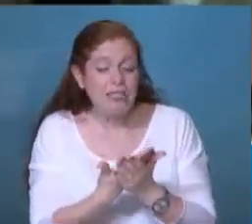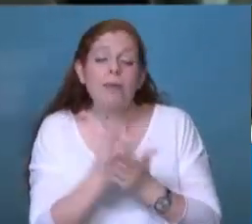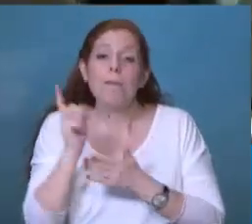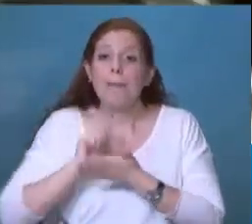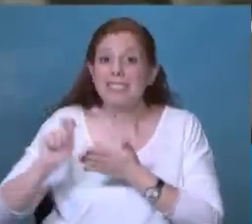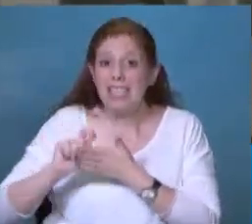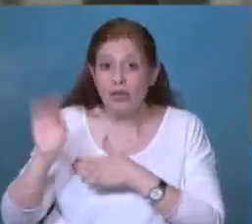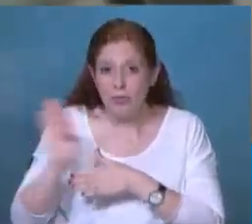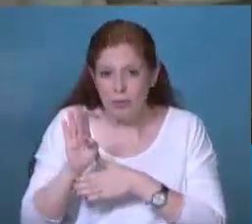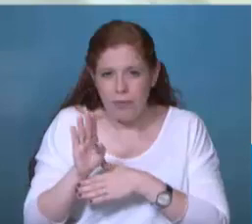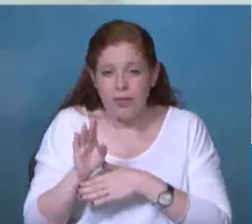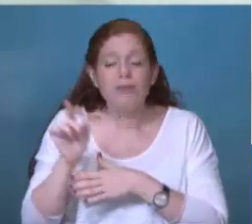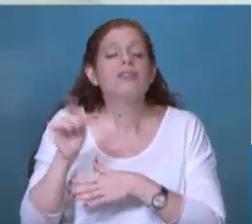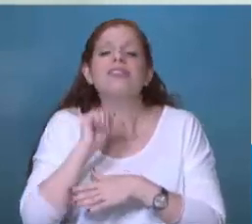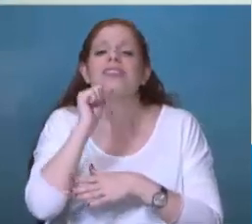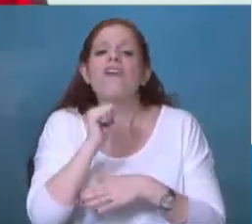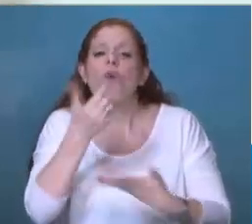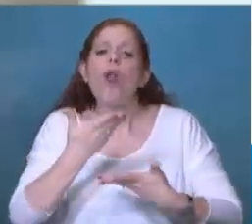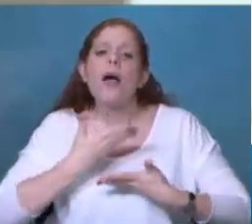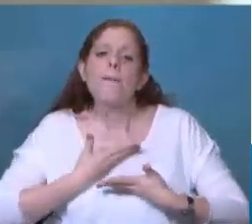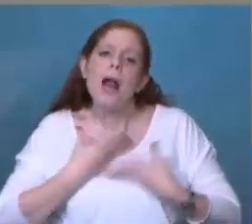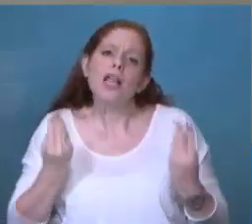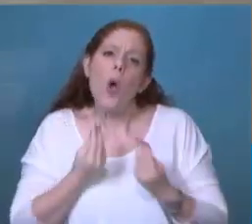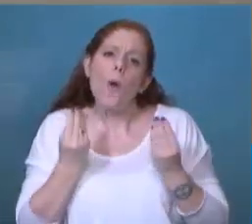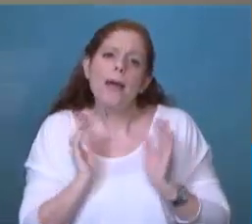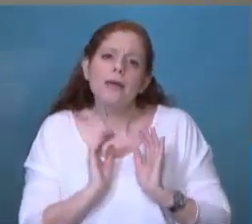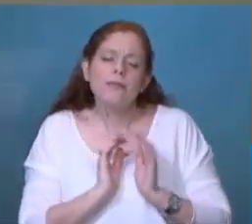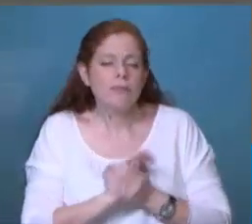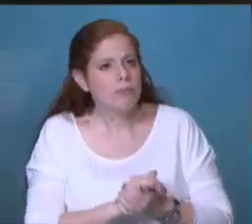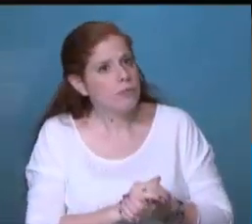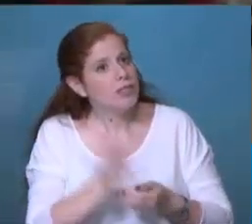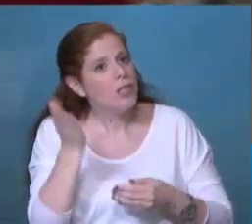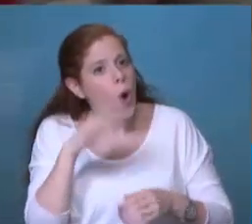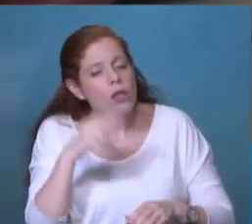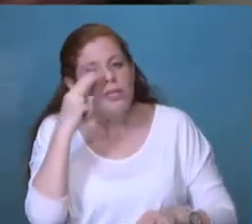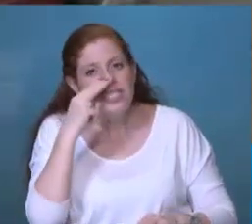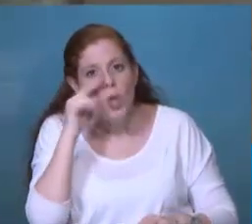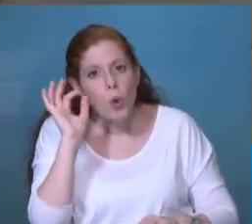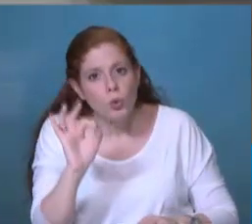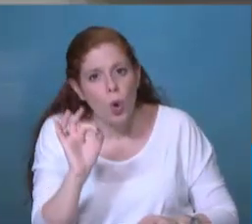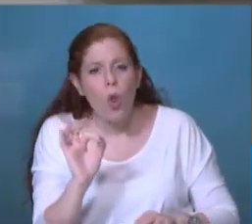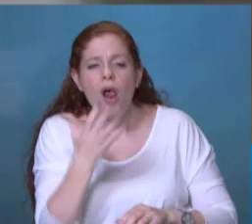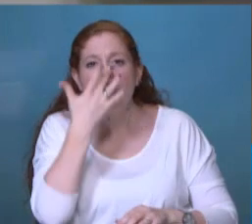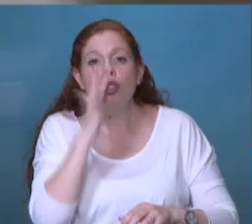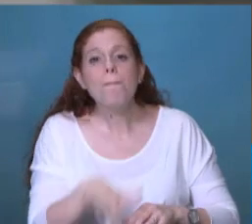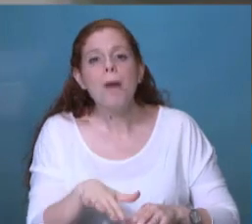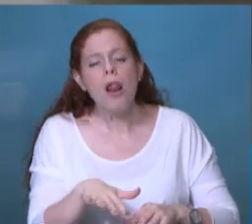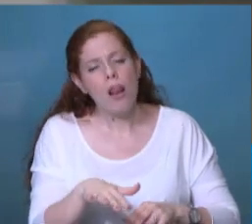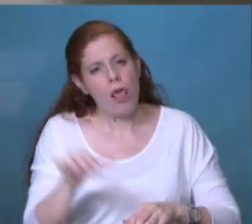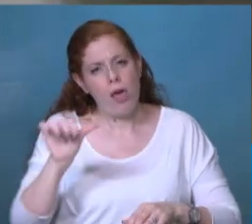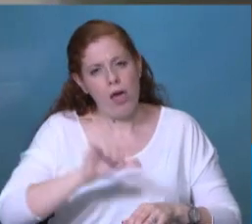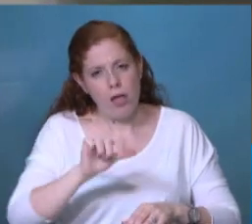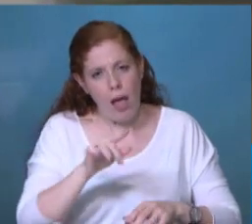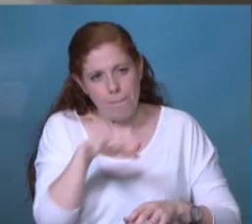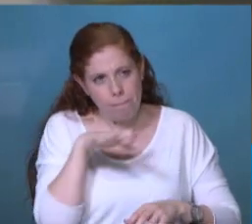עורך הדין נבות אל צור, סרבו לקבל את החומר. זה עוד ניסיון שלו לבזות את המערכת. צריך שיאמר